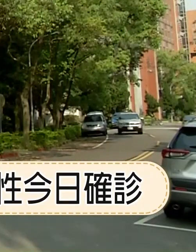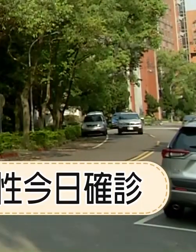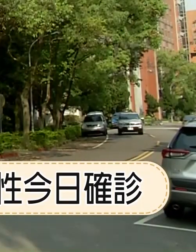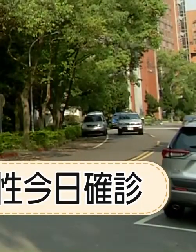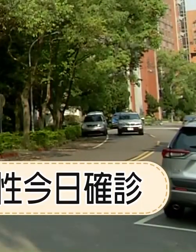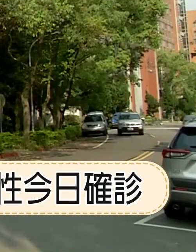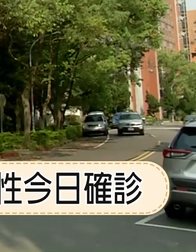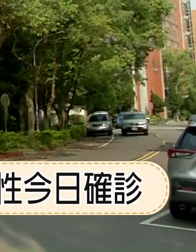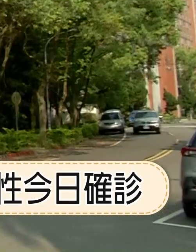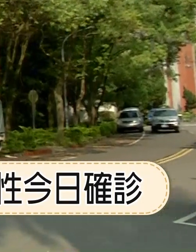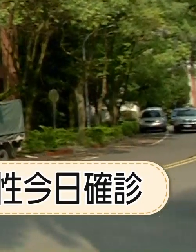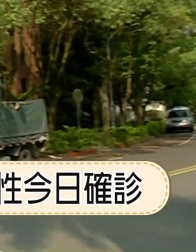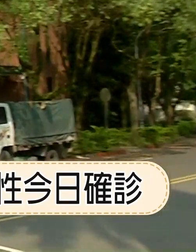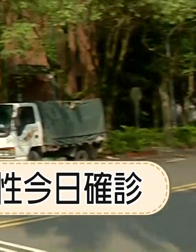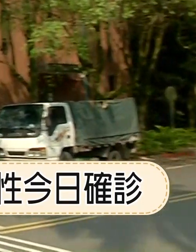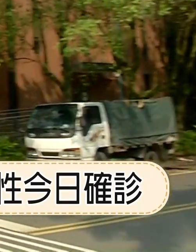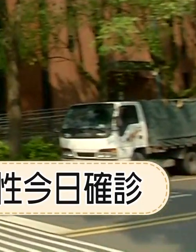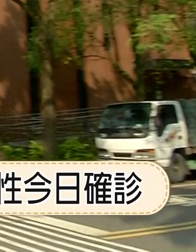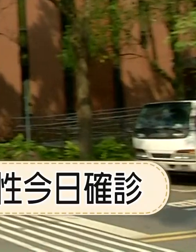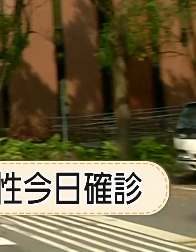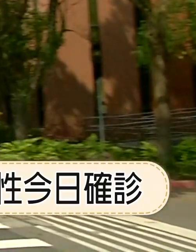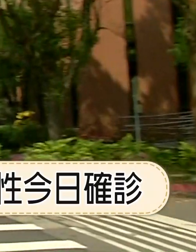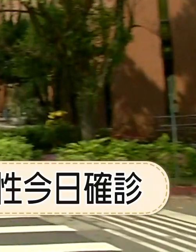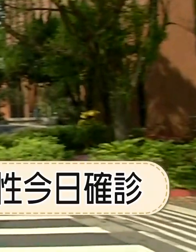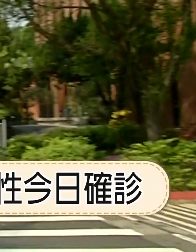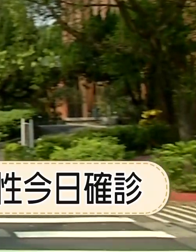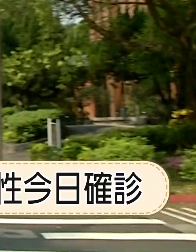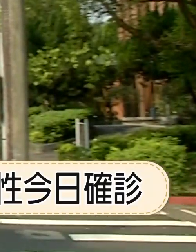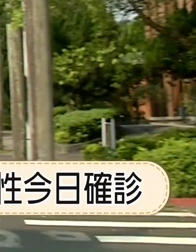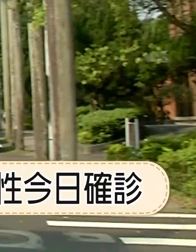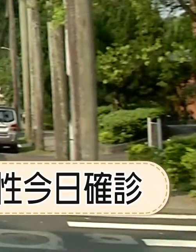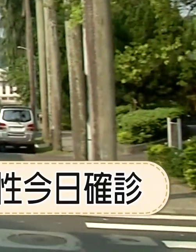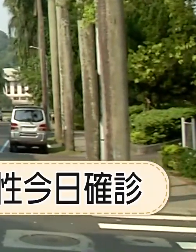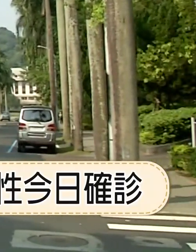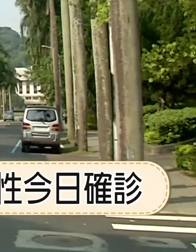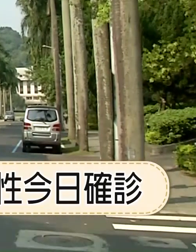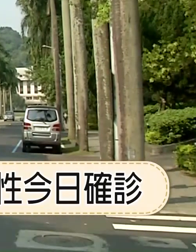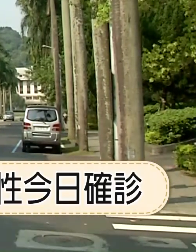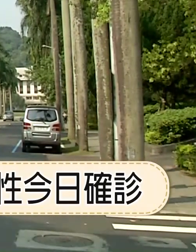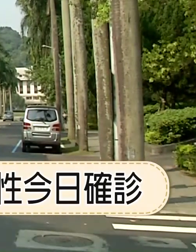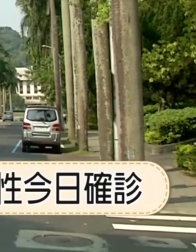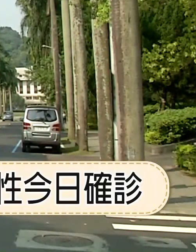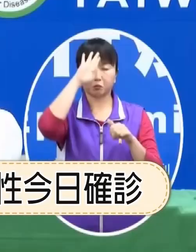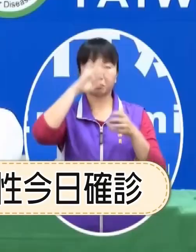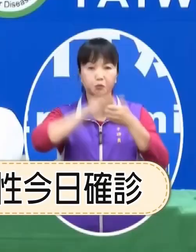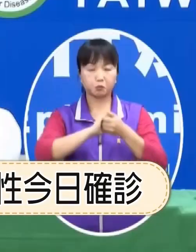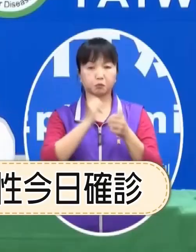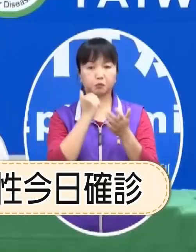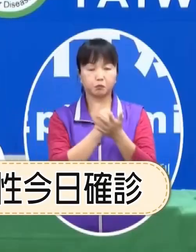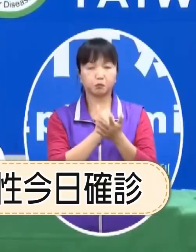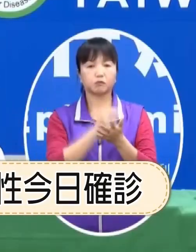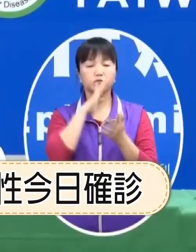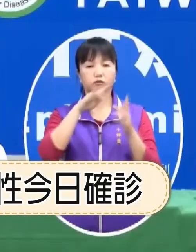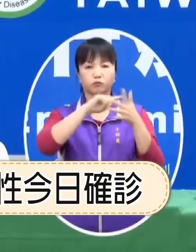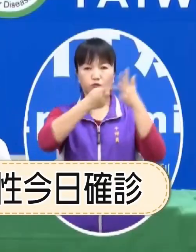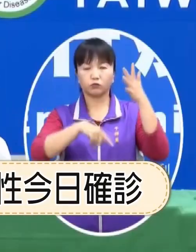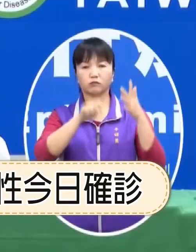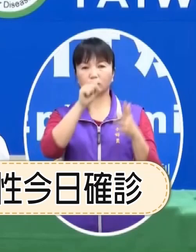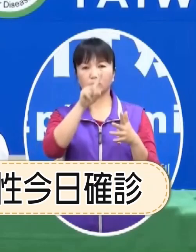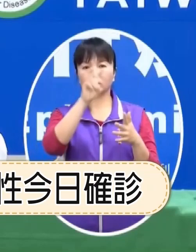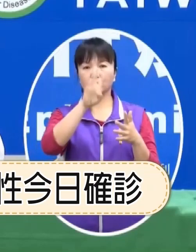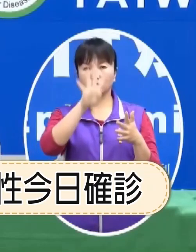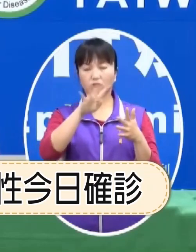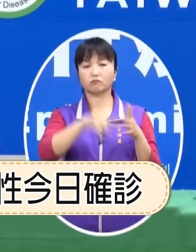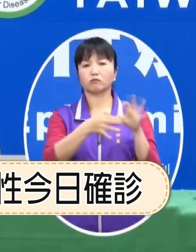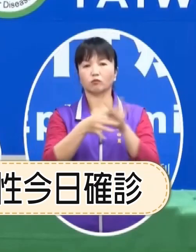各家指挥中心同大家带来说明。 好，那本土的案例那一位哈，等于是我们124